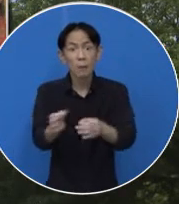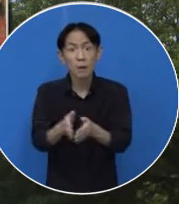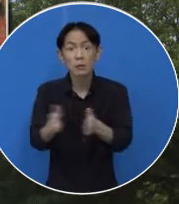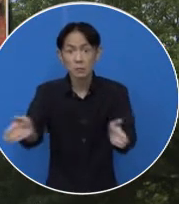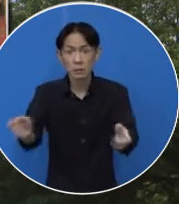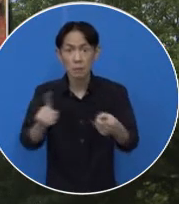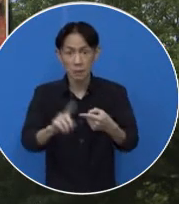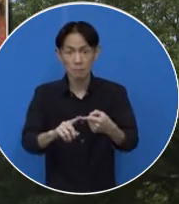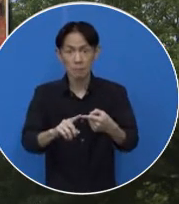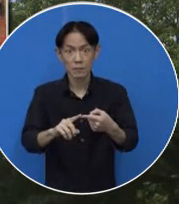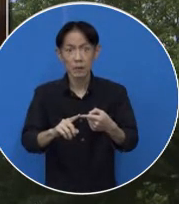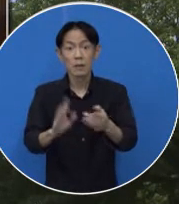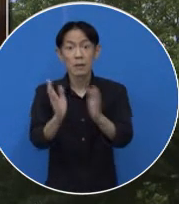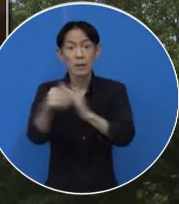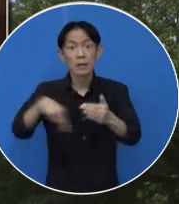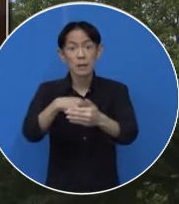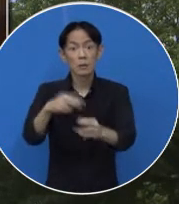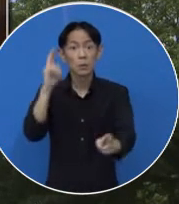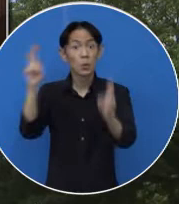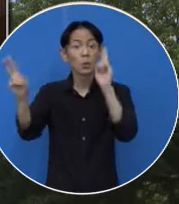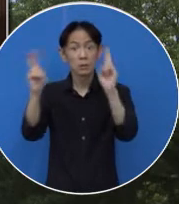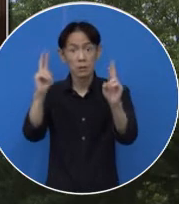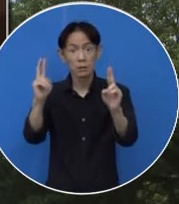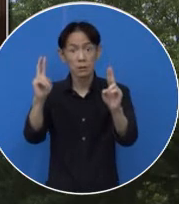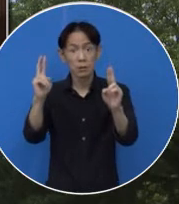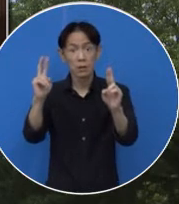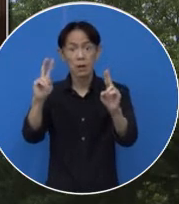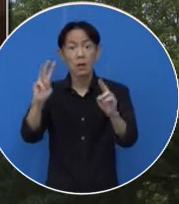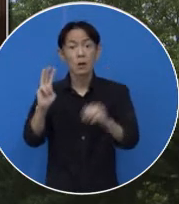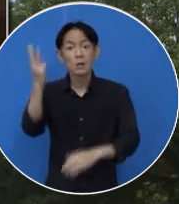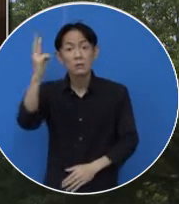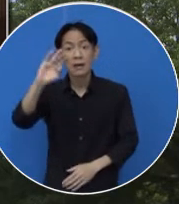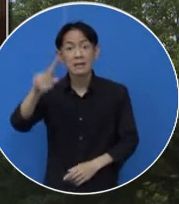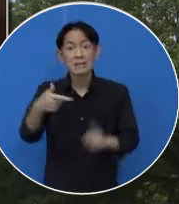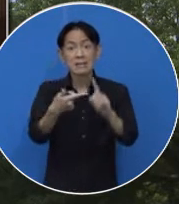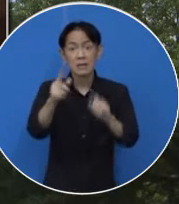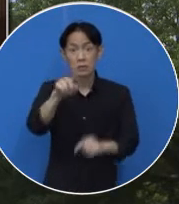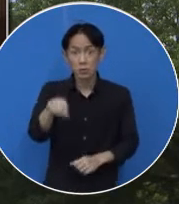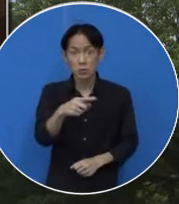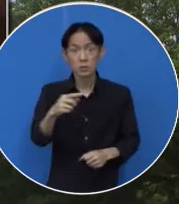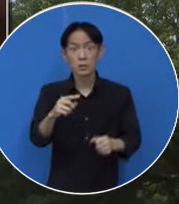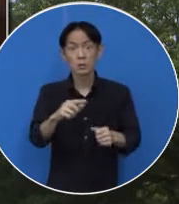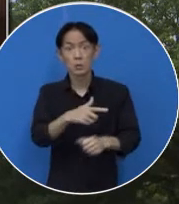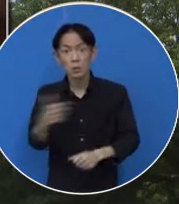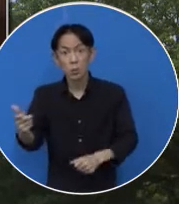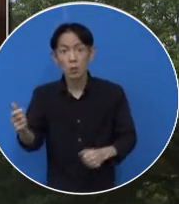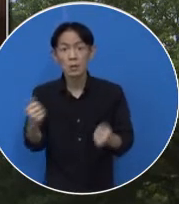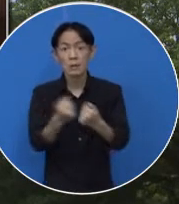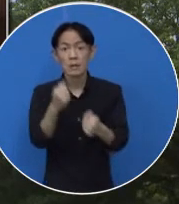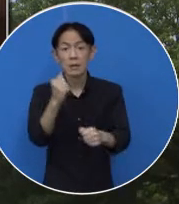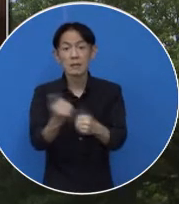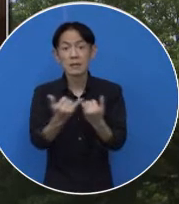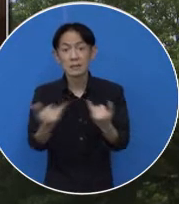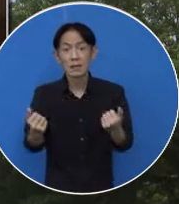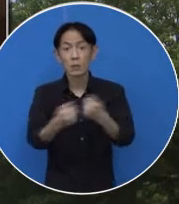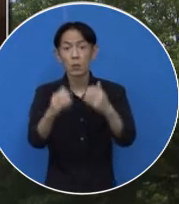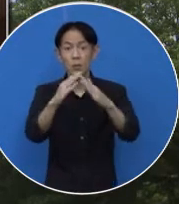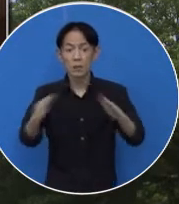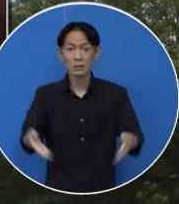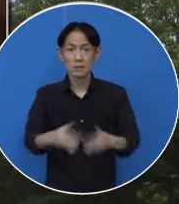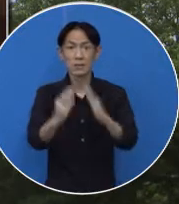を拡大するため県内の製材業者などで鹿児島ジャス材等生産者協議会が設立されました